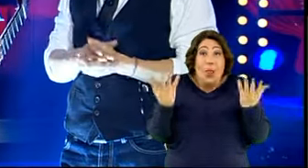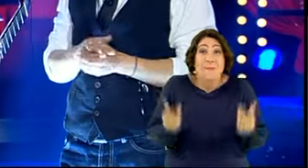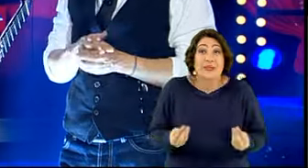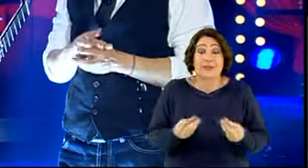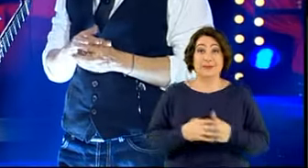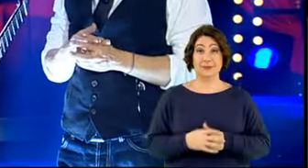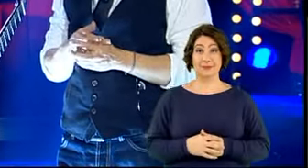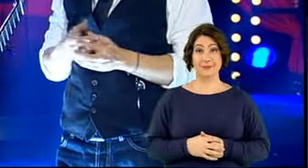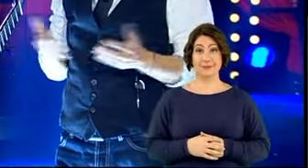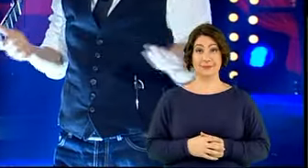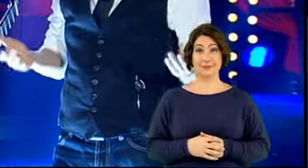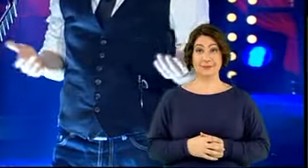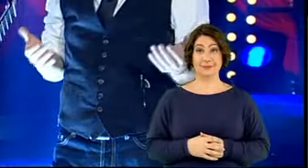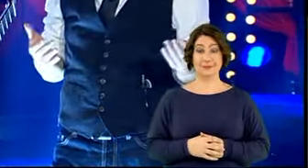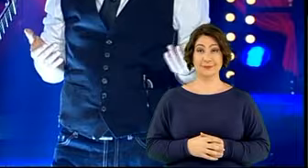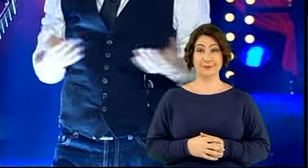araya?